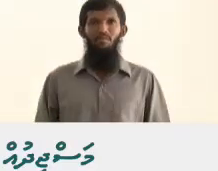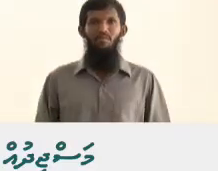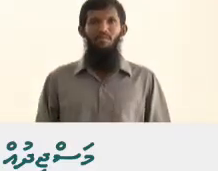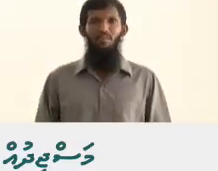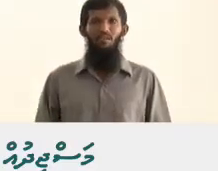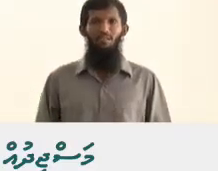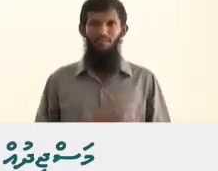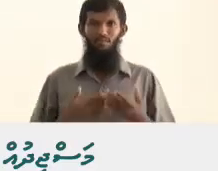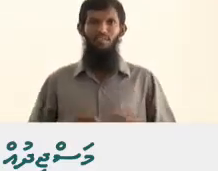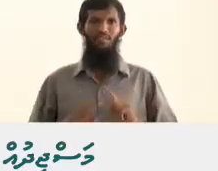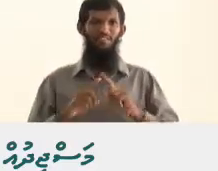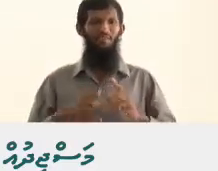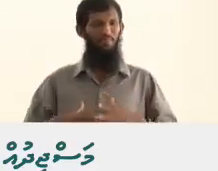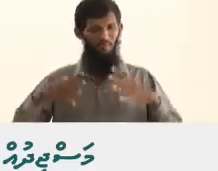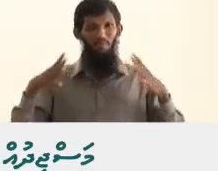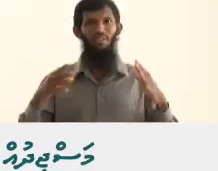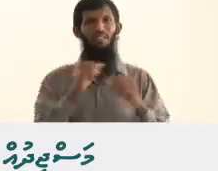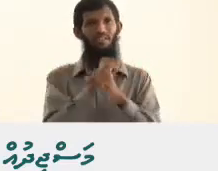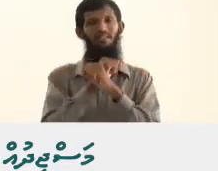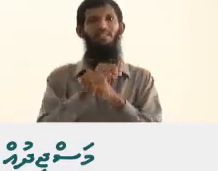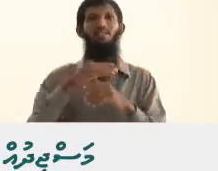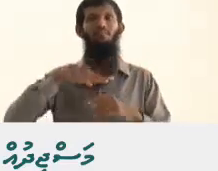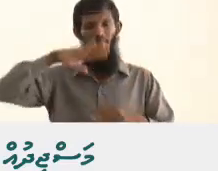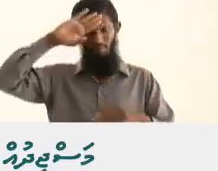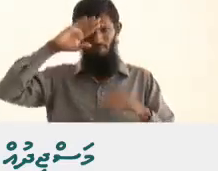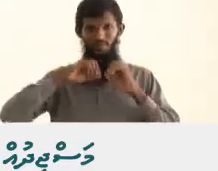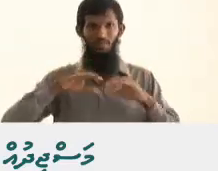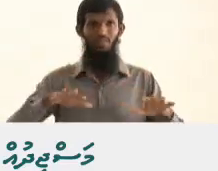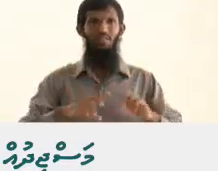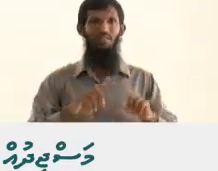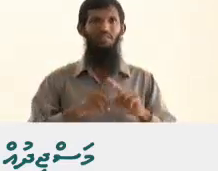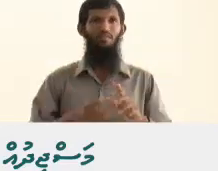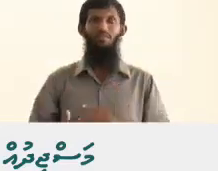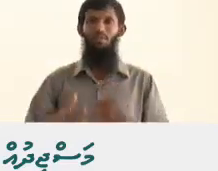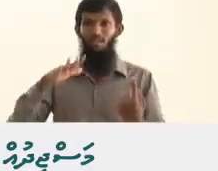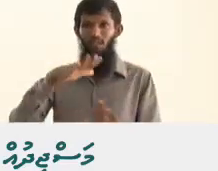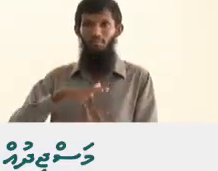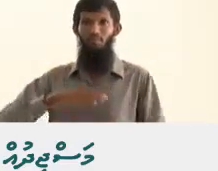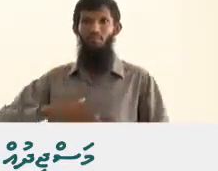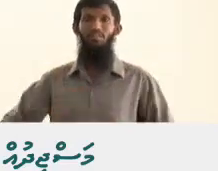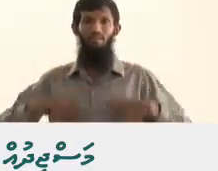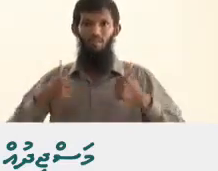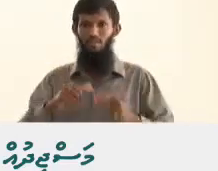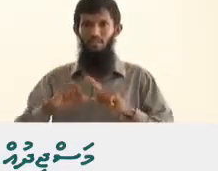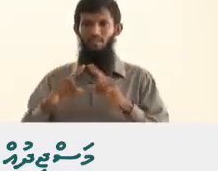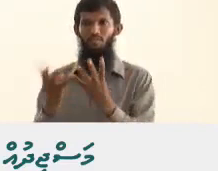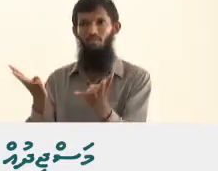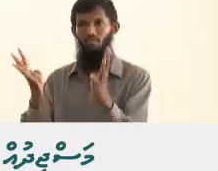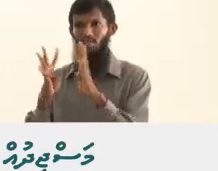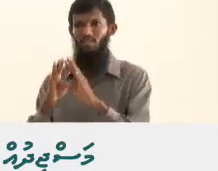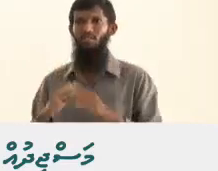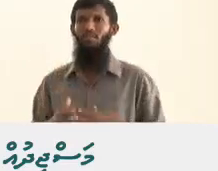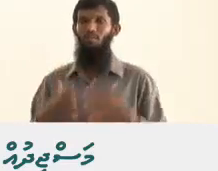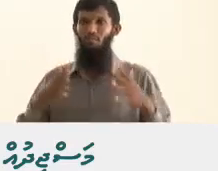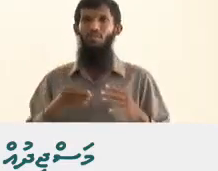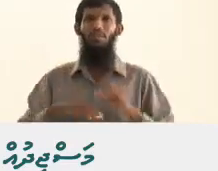balita feturemunda airu duniyege sihri jamiya jamaaitakum emme bodan iltimas kuramundani e bayye